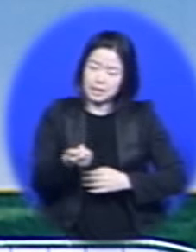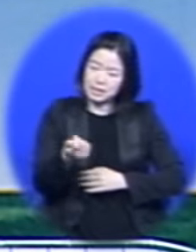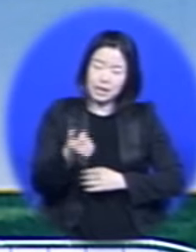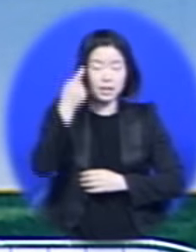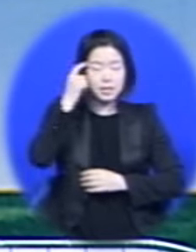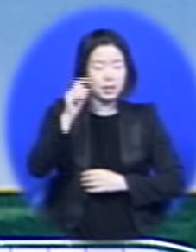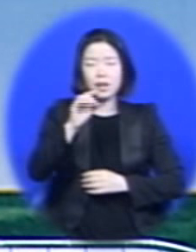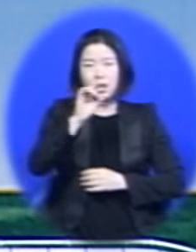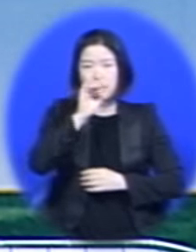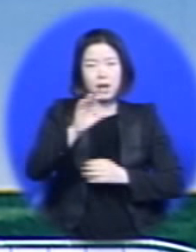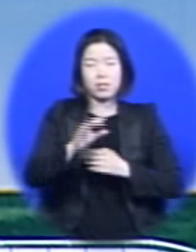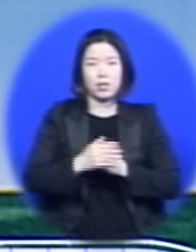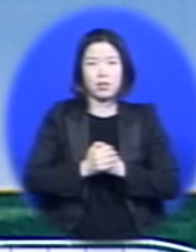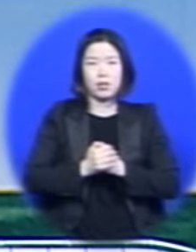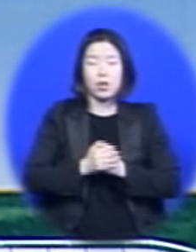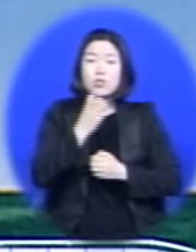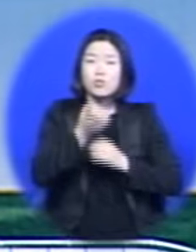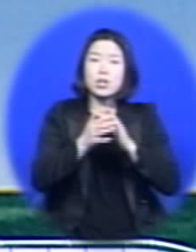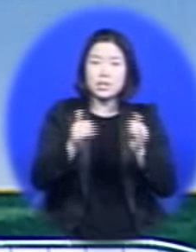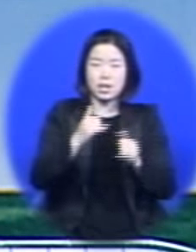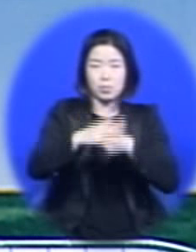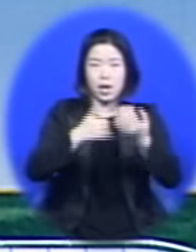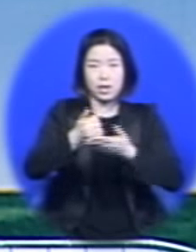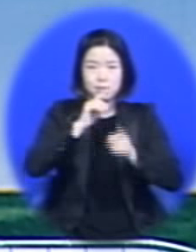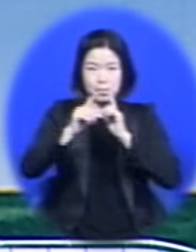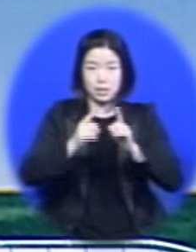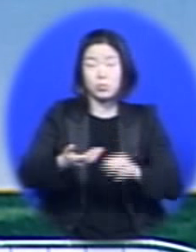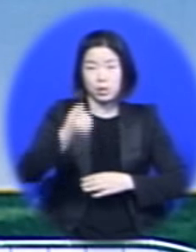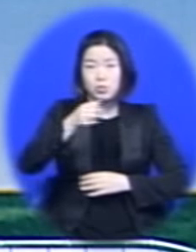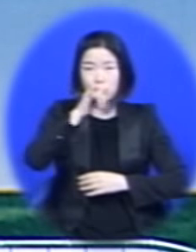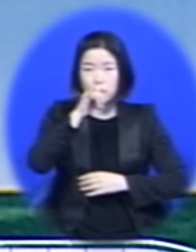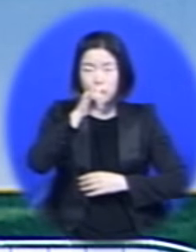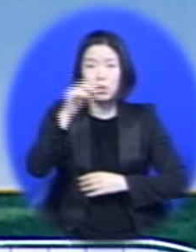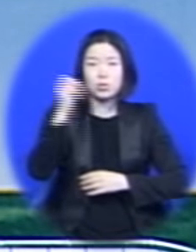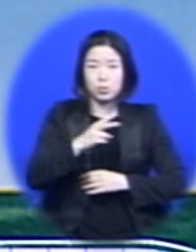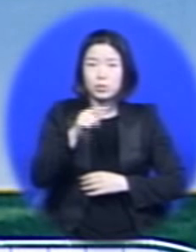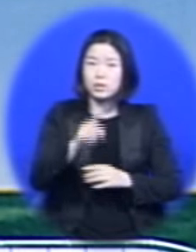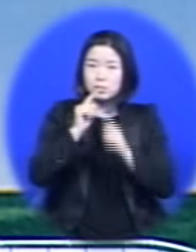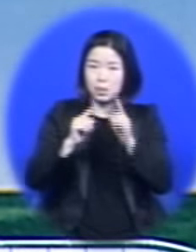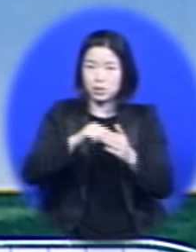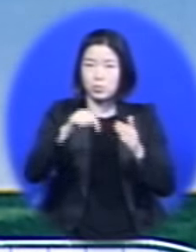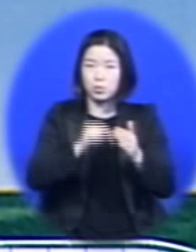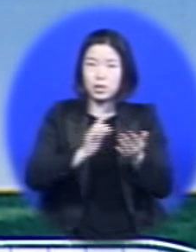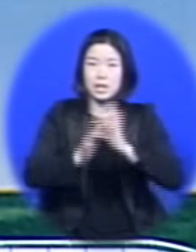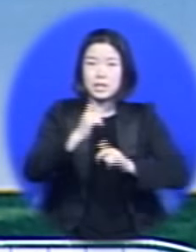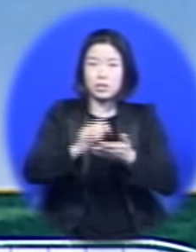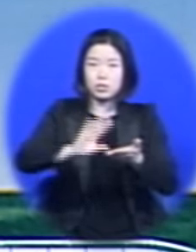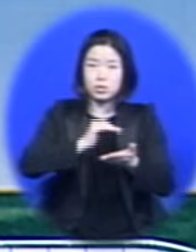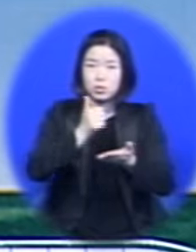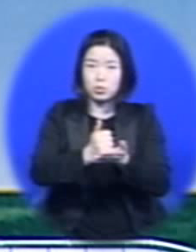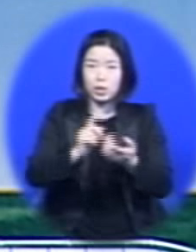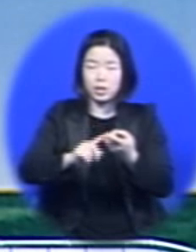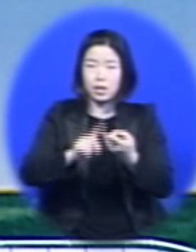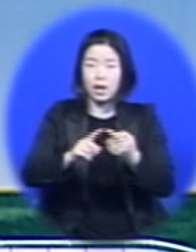됩니다. 유대인들은 하나님의 말씀을 가지고 있었고 그 말씀 속에는 예수 그리스도에 대한 예언이 있었음에도